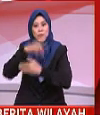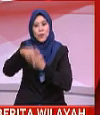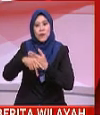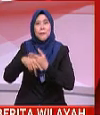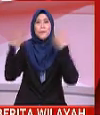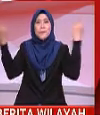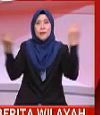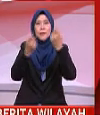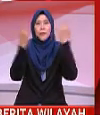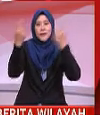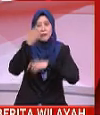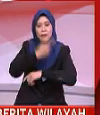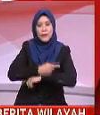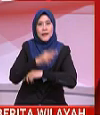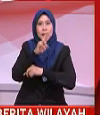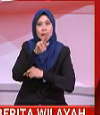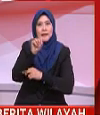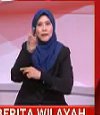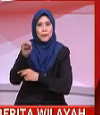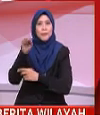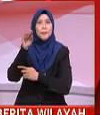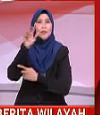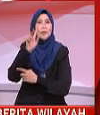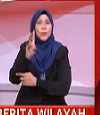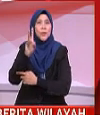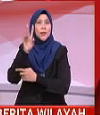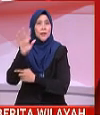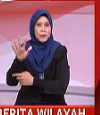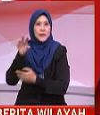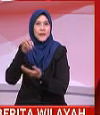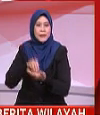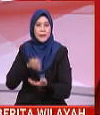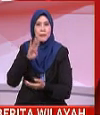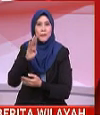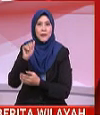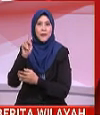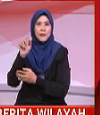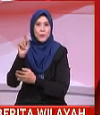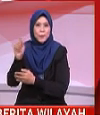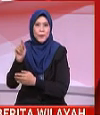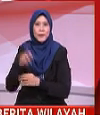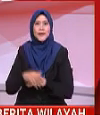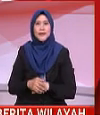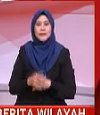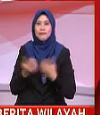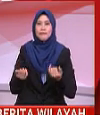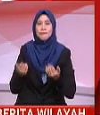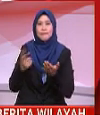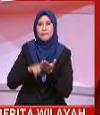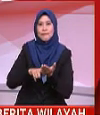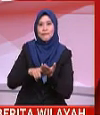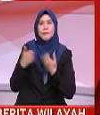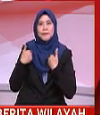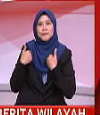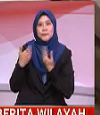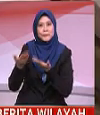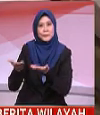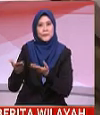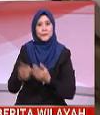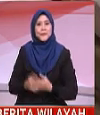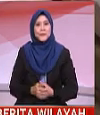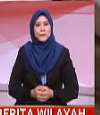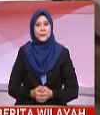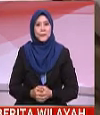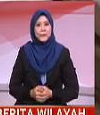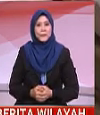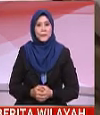sambutan Hari RTM ke-75 di Membakut. Perkembangan lanjut kita bersama Magdalena Depol di lokasi. Silakan.